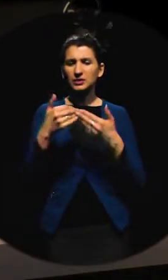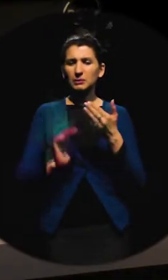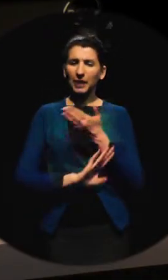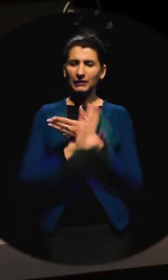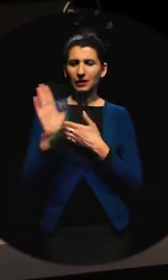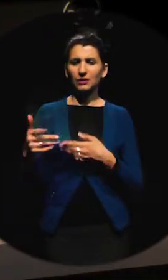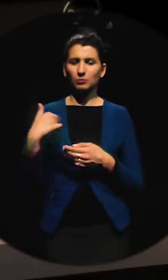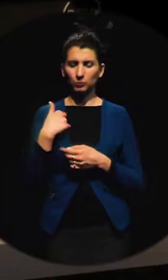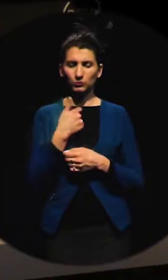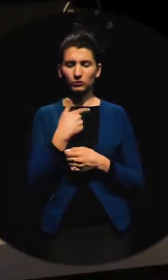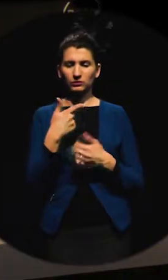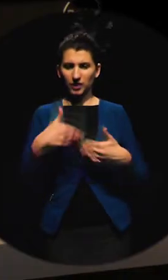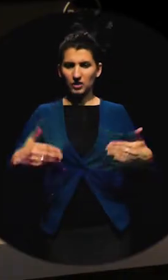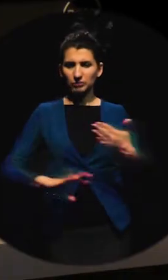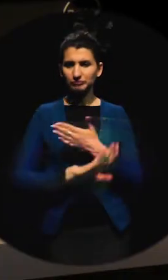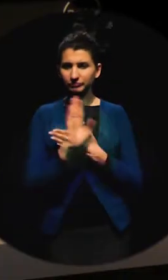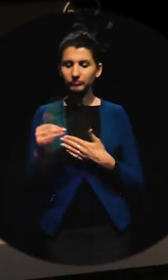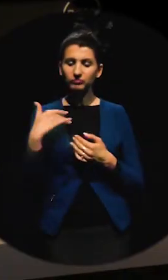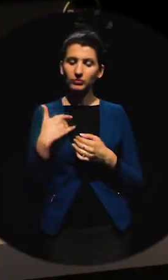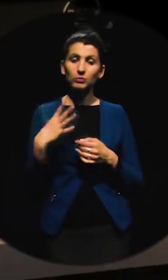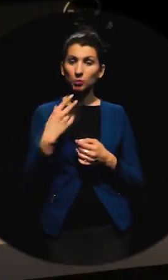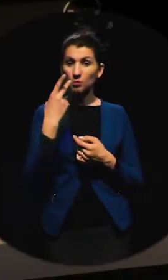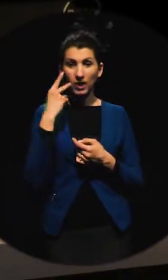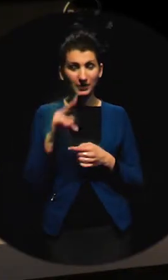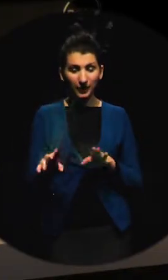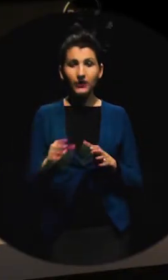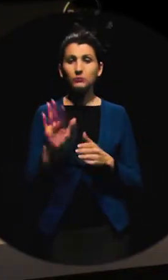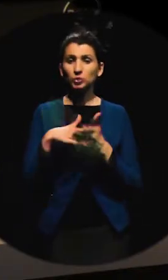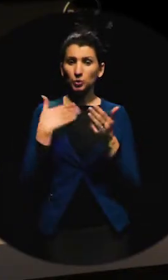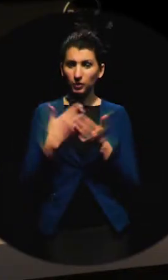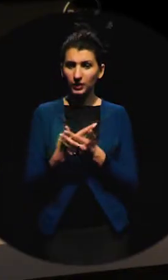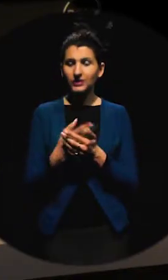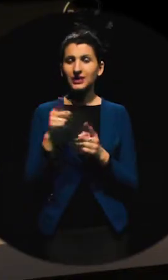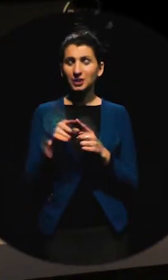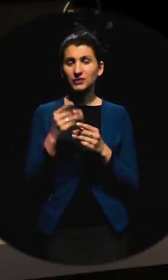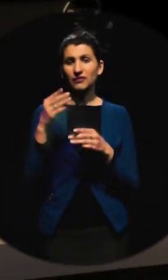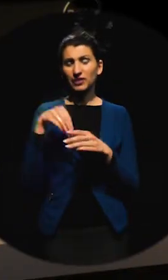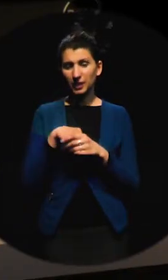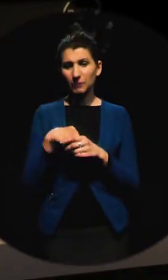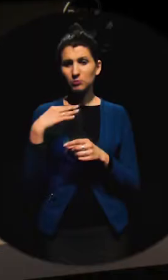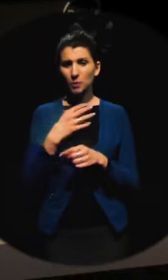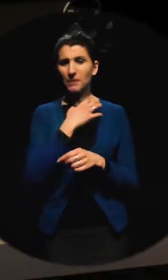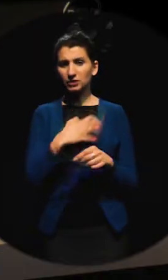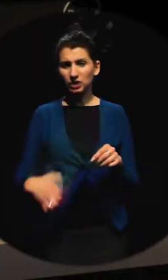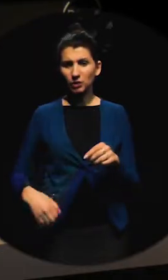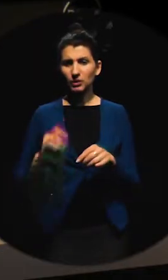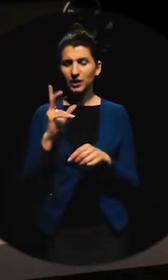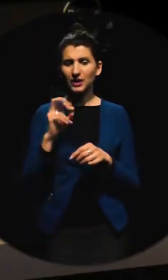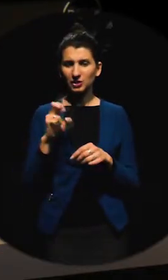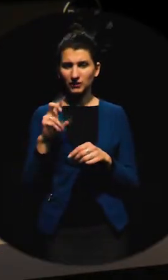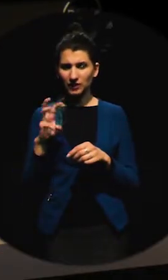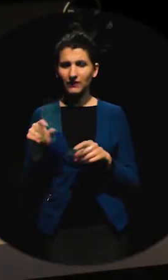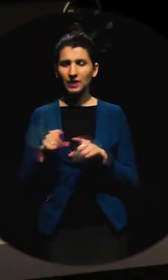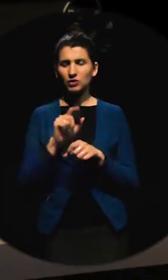wydobyliśmy takie najbardziej, powiedziałabym, wyraziste przykłady, ale między innymi tutaj marszałek Karczewski, który też jest